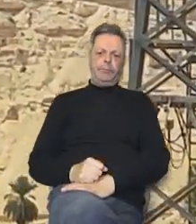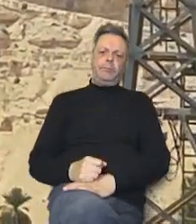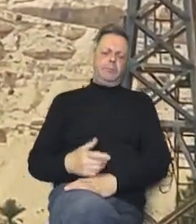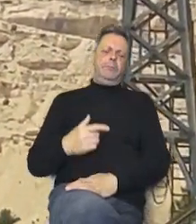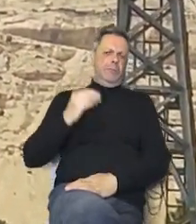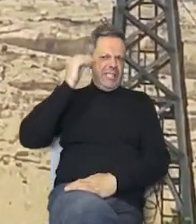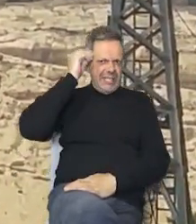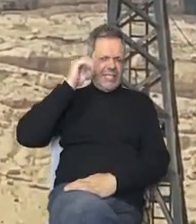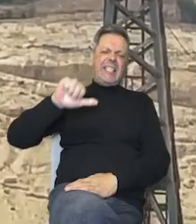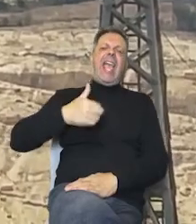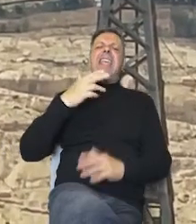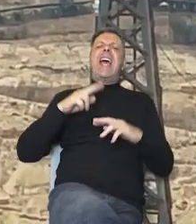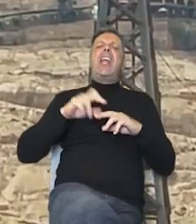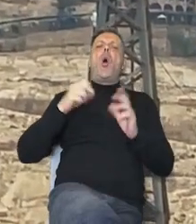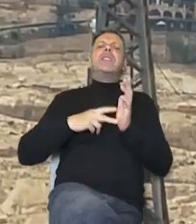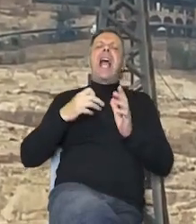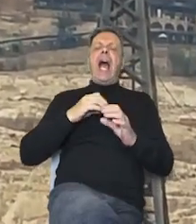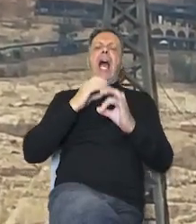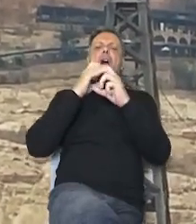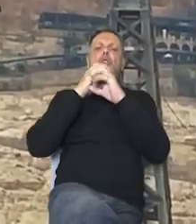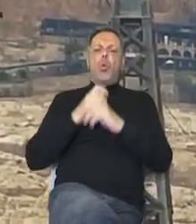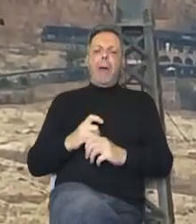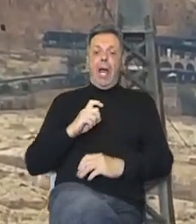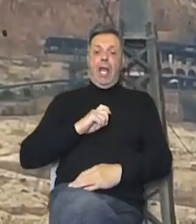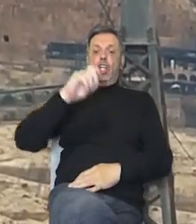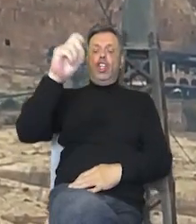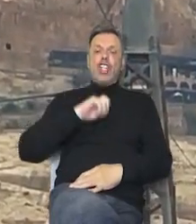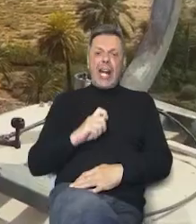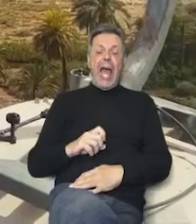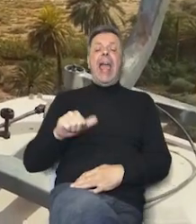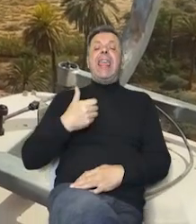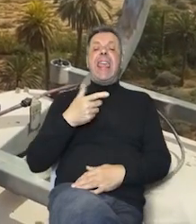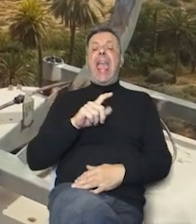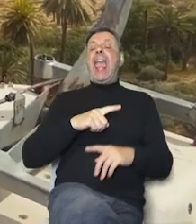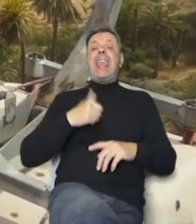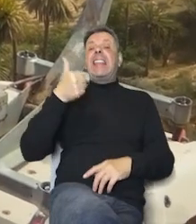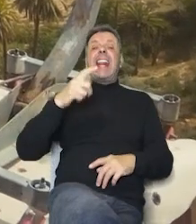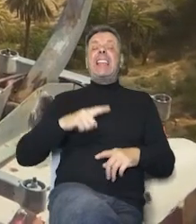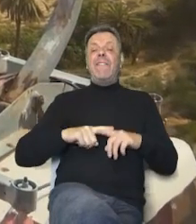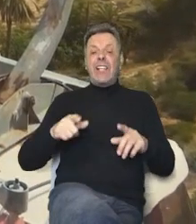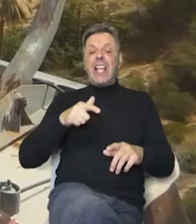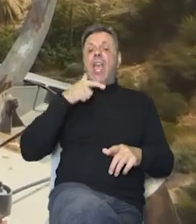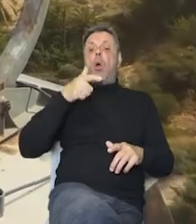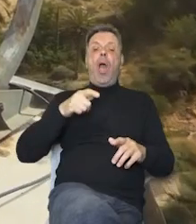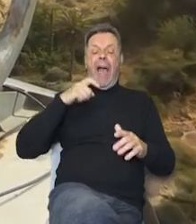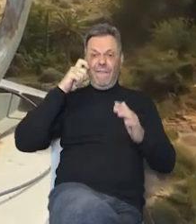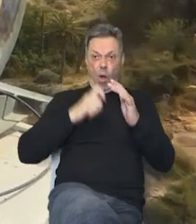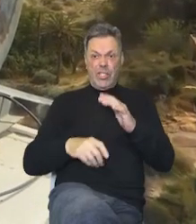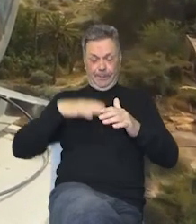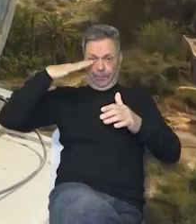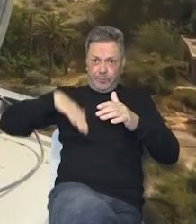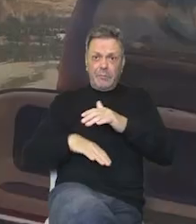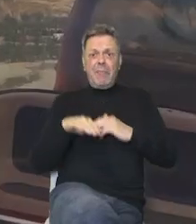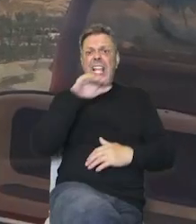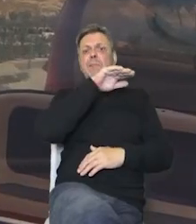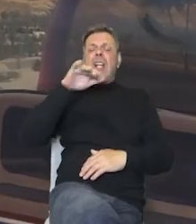priče o Jerihonskoj trubi. Jerihonska žičara u Palestini jedina je te vrste koja vozi ispod razine mora, i to cijelom